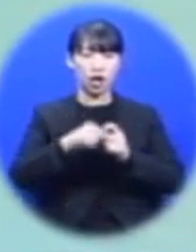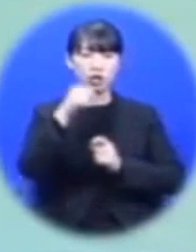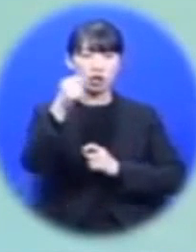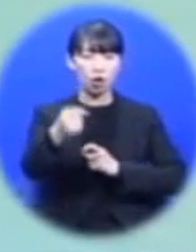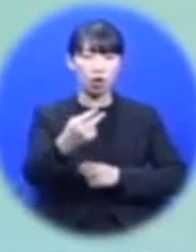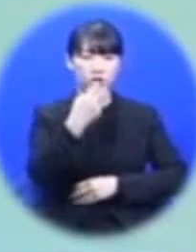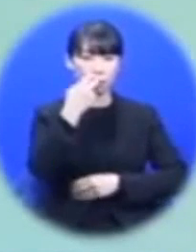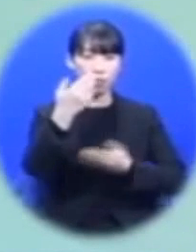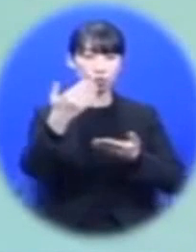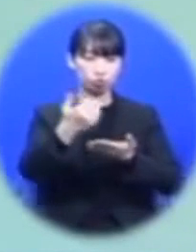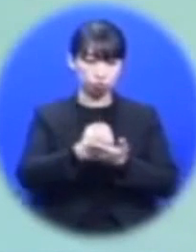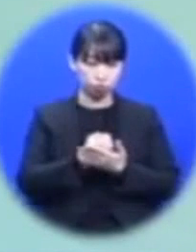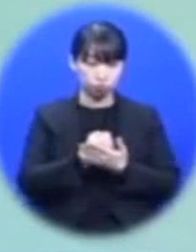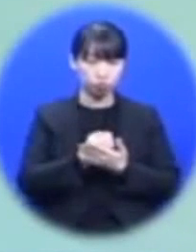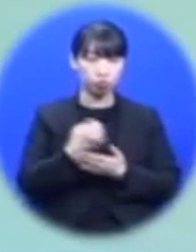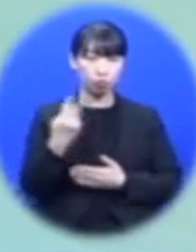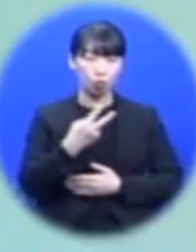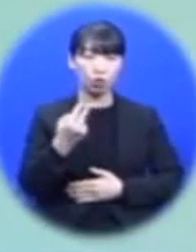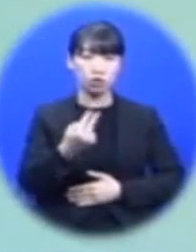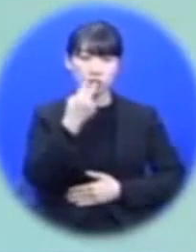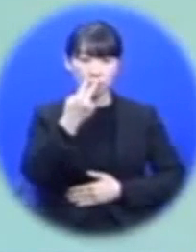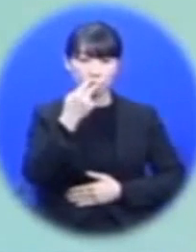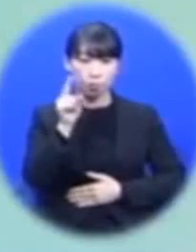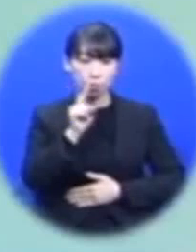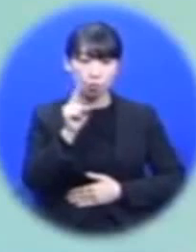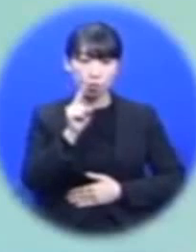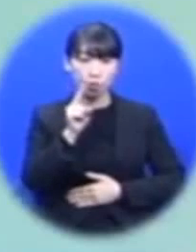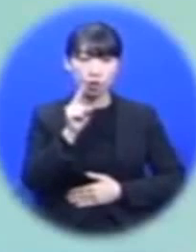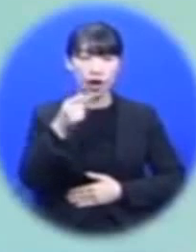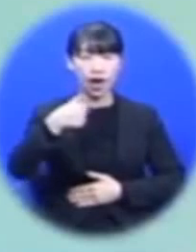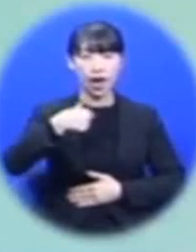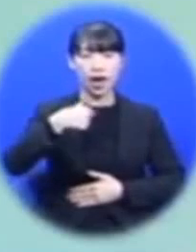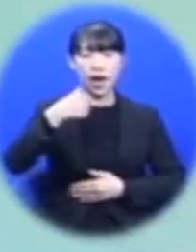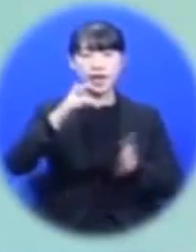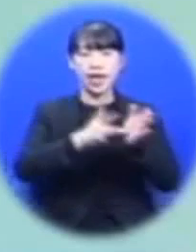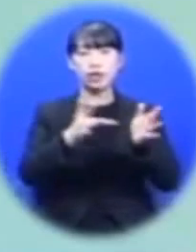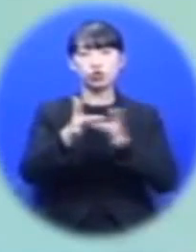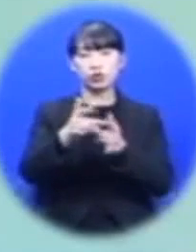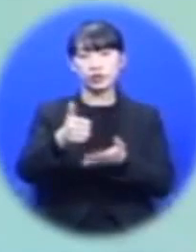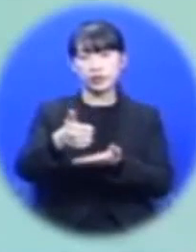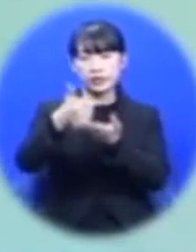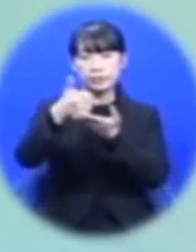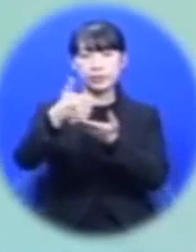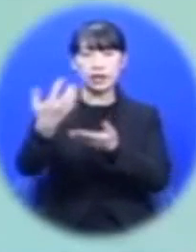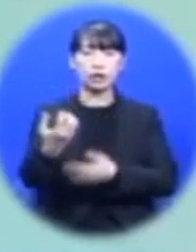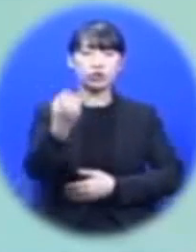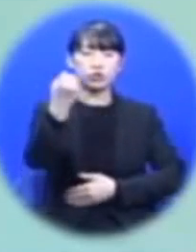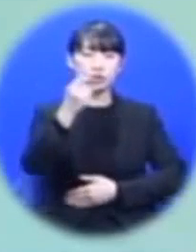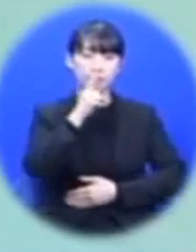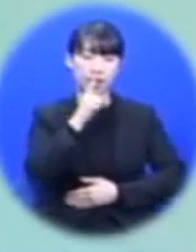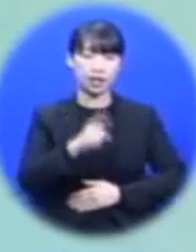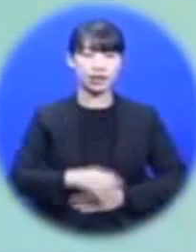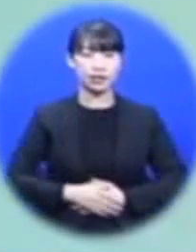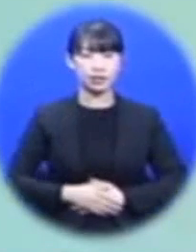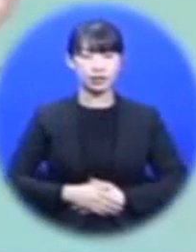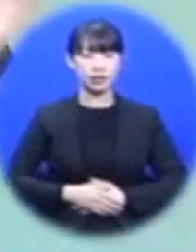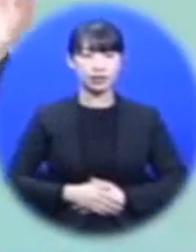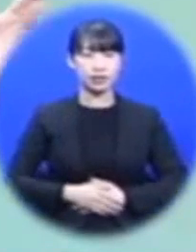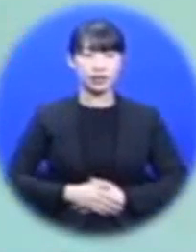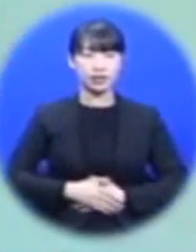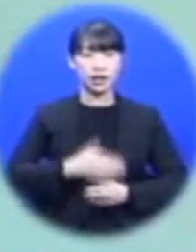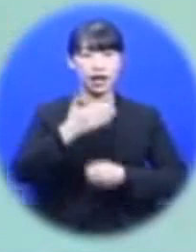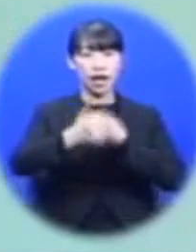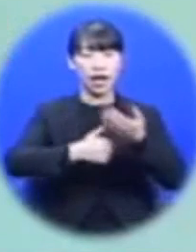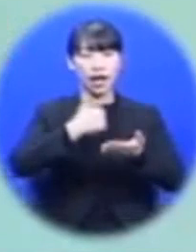주셨다는 것과 바로이 생명은 그 아들 안에 있다는 것입니다 하나님이 지금 우리에게 그렇게